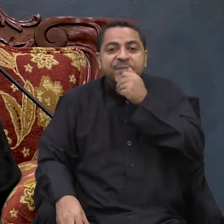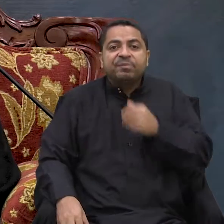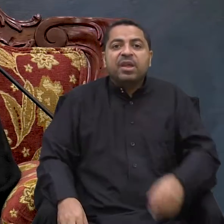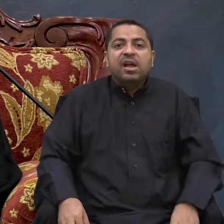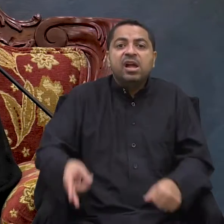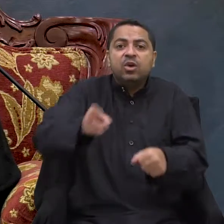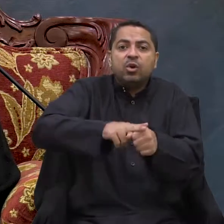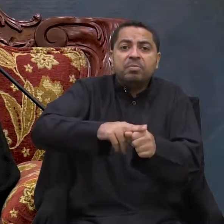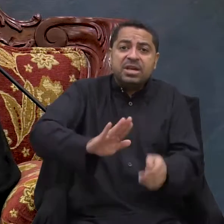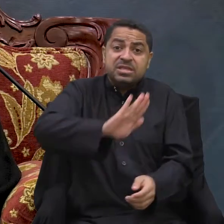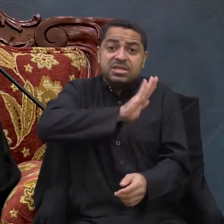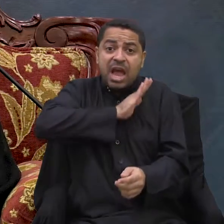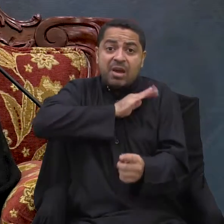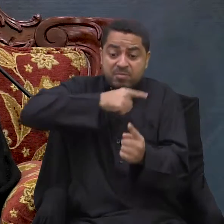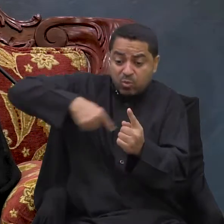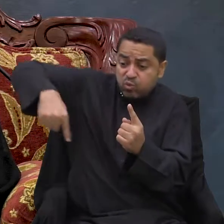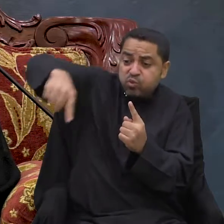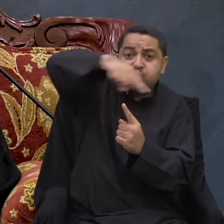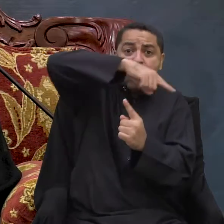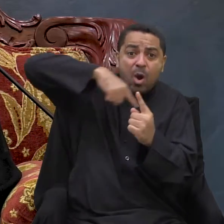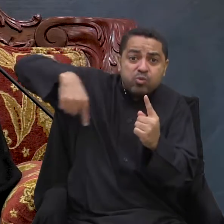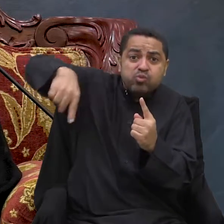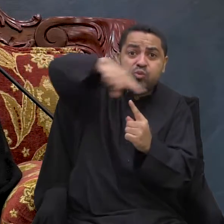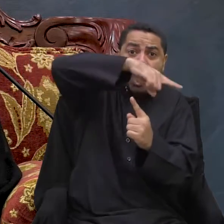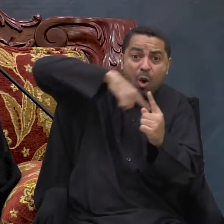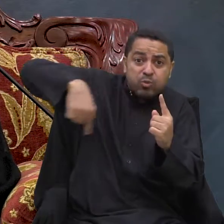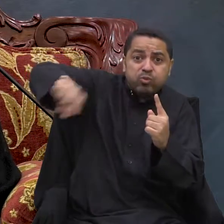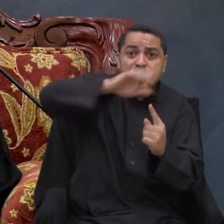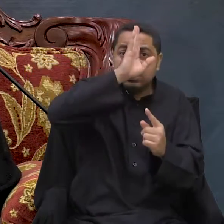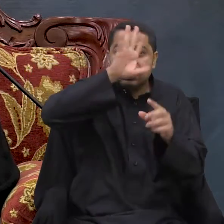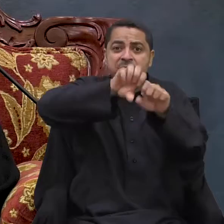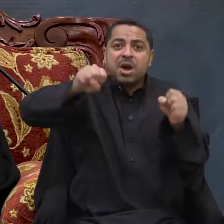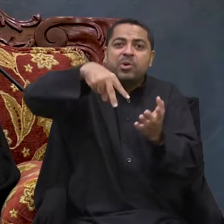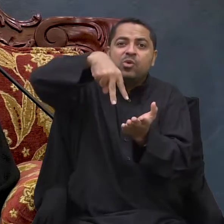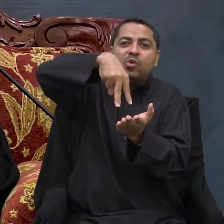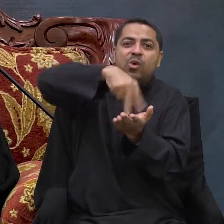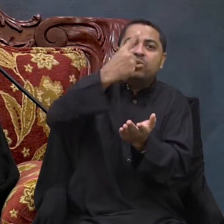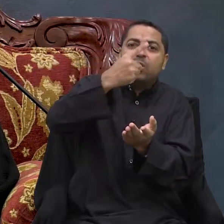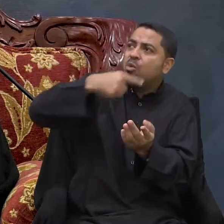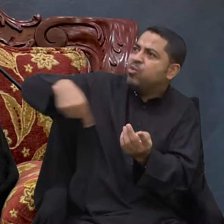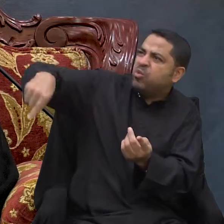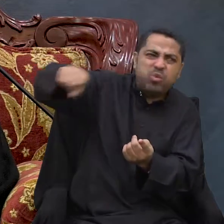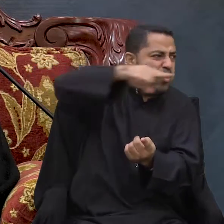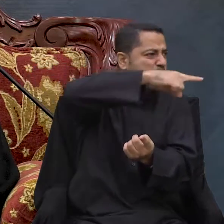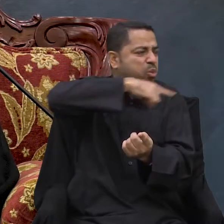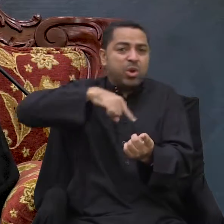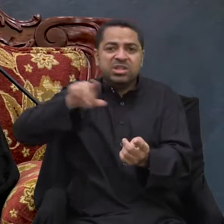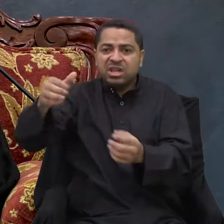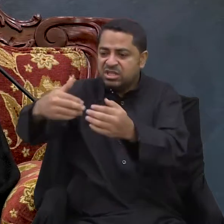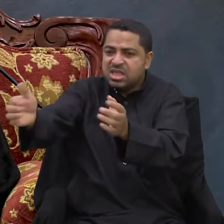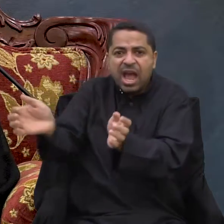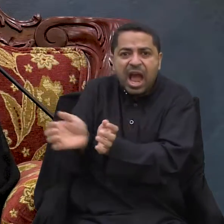ودار العسكر على حسين يا حيف، ناس